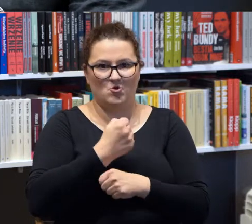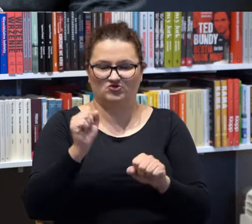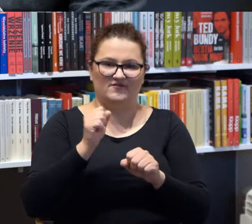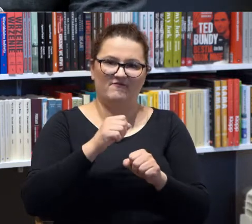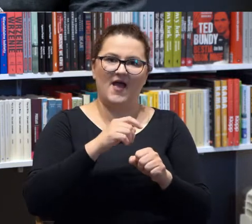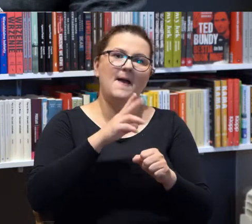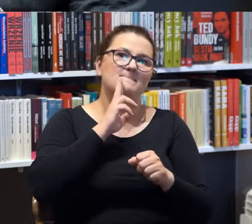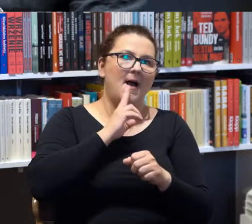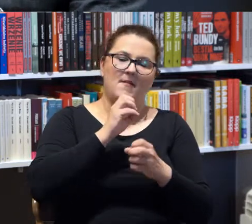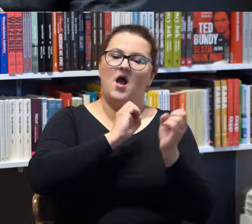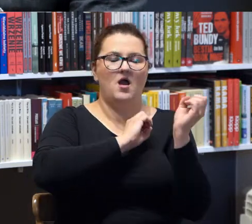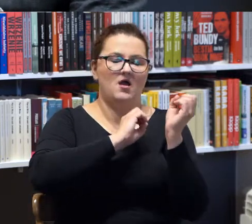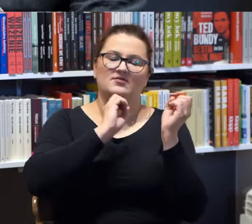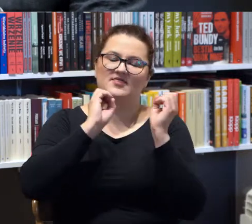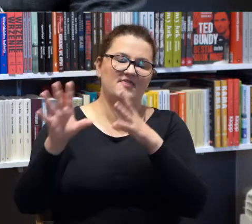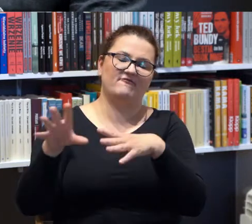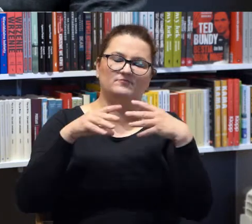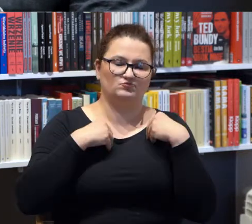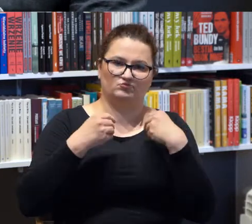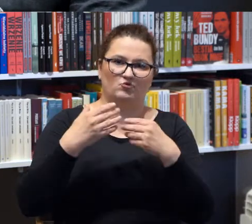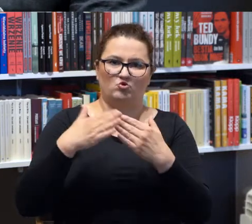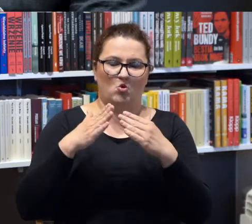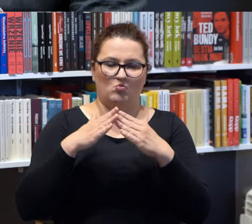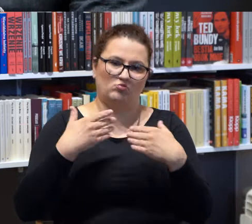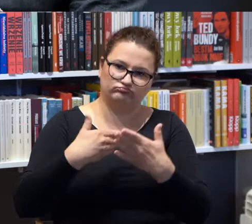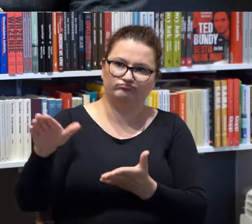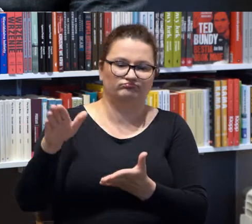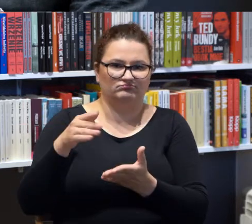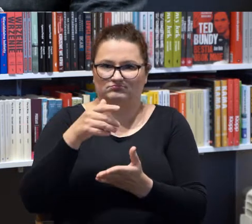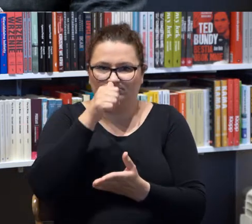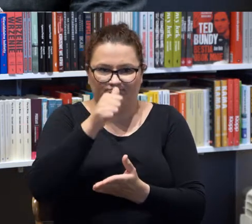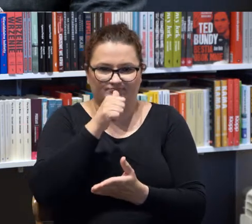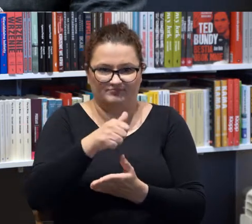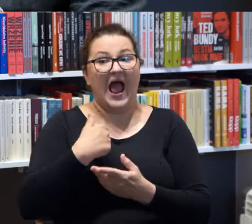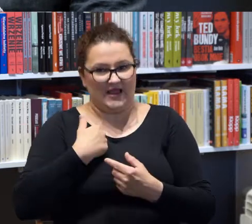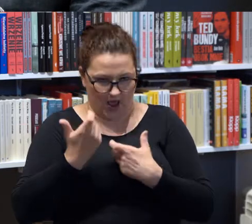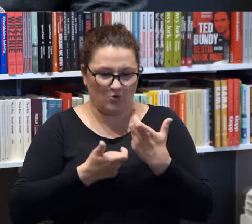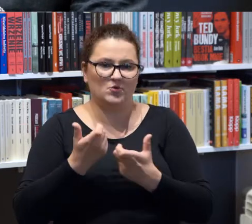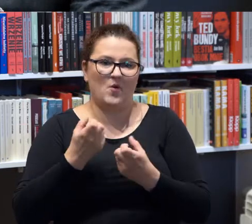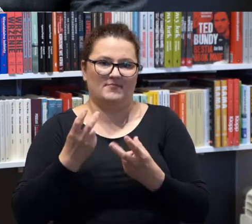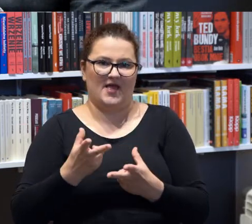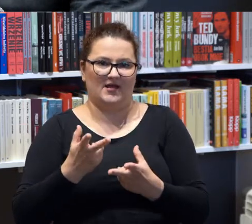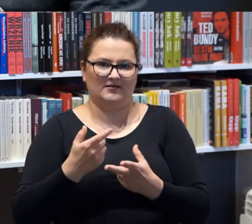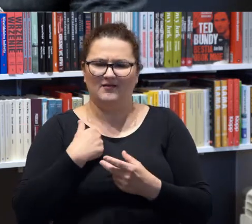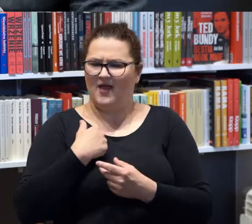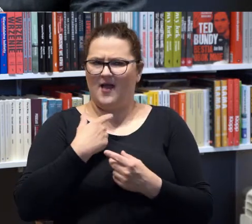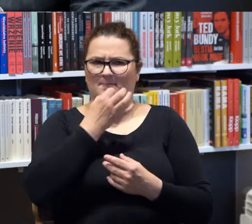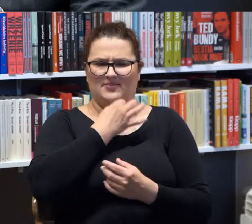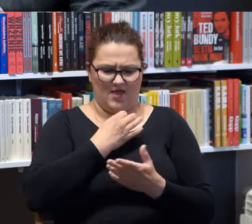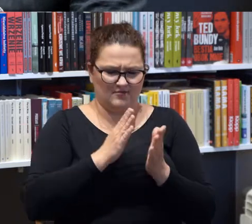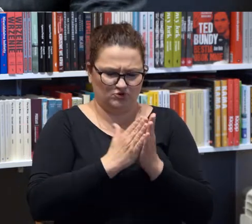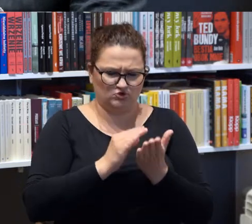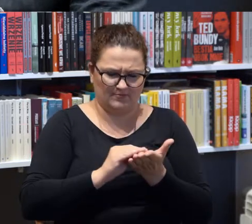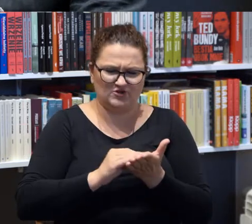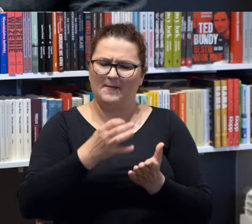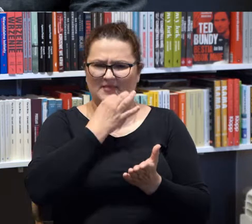robiłam. Dlaczego? No i zadaję sobie to pytanie i zadawałam sobie to pytanie pisząc tę książkę. Dlaczego? I dlatego też